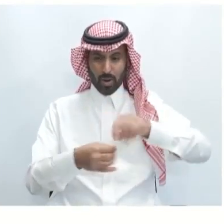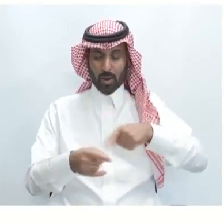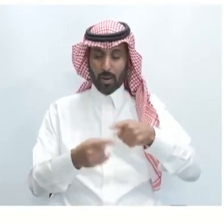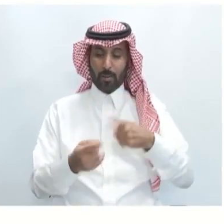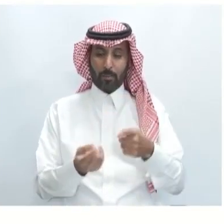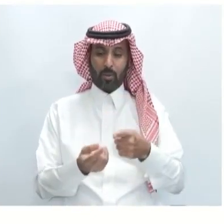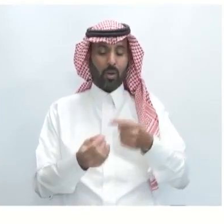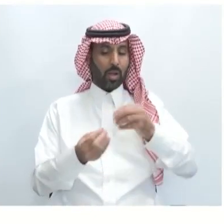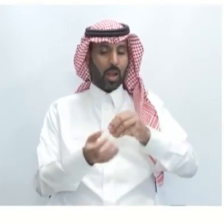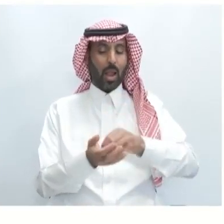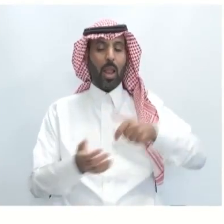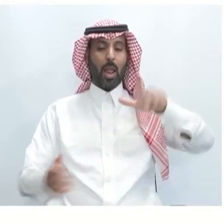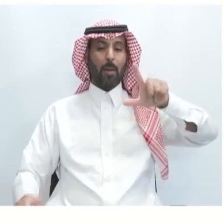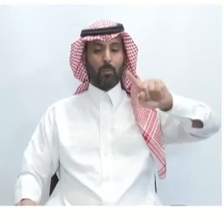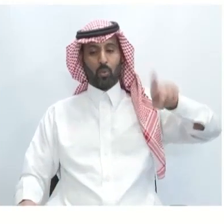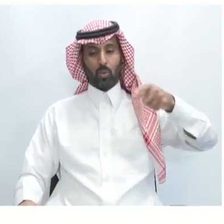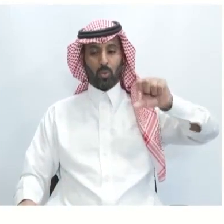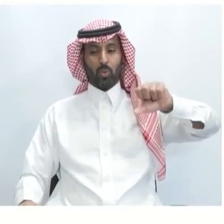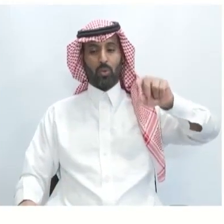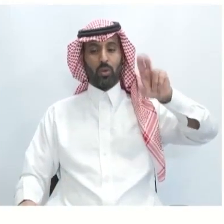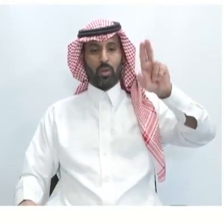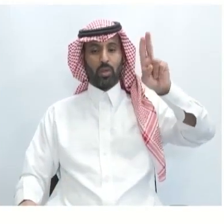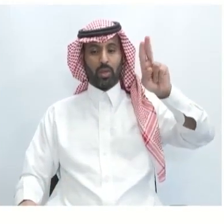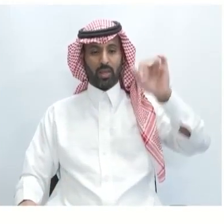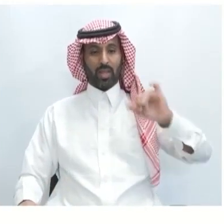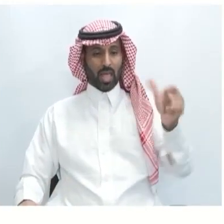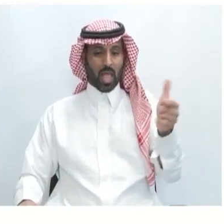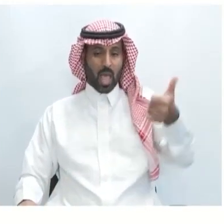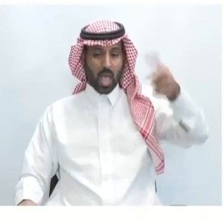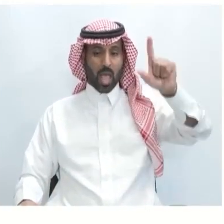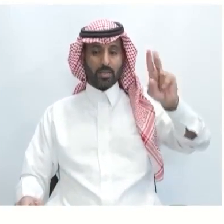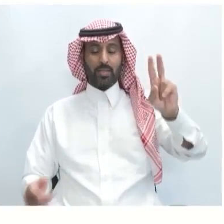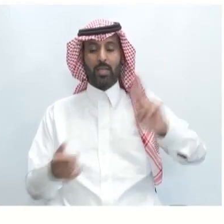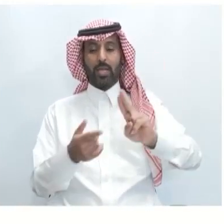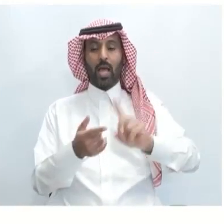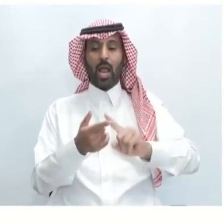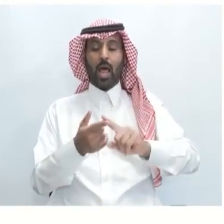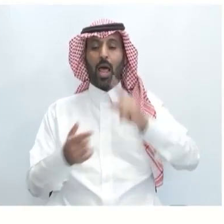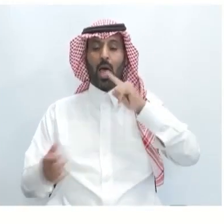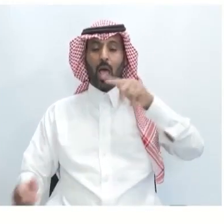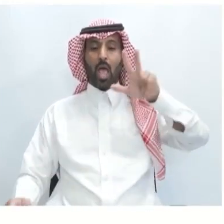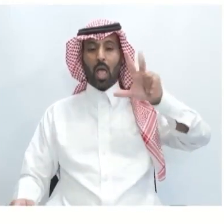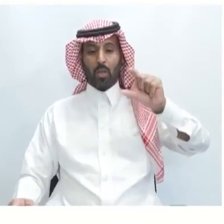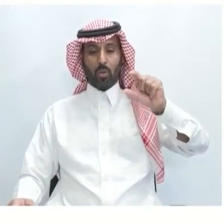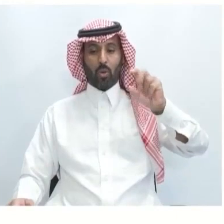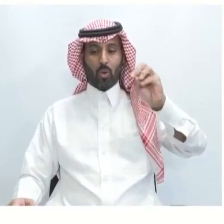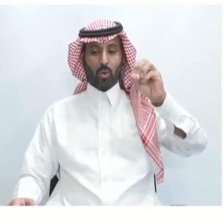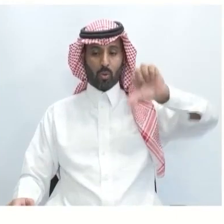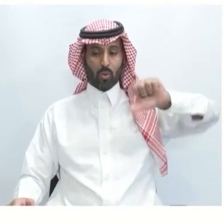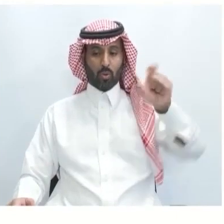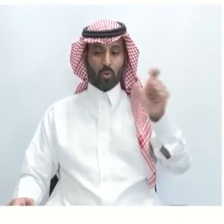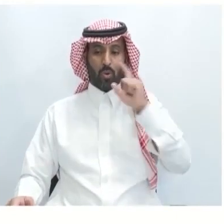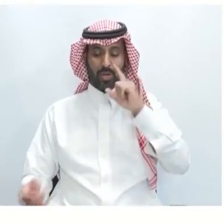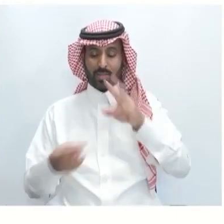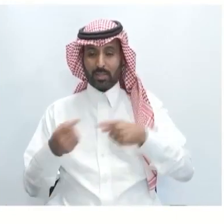البروتينات الكربوهيدرات الليبيدات يقصد فيها الدهون والاحماض النوويه بالانشطه